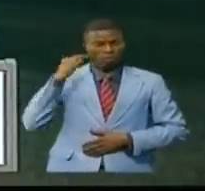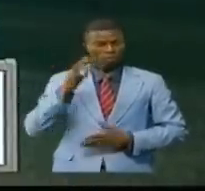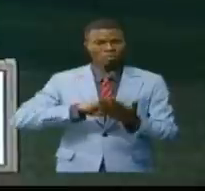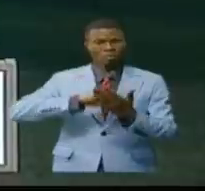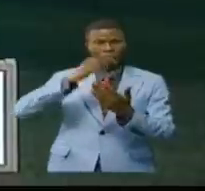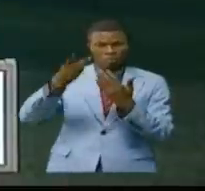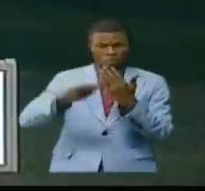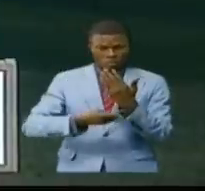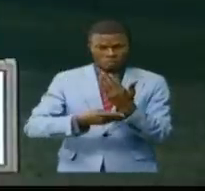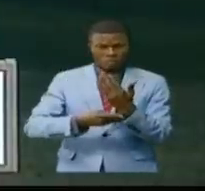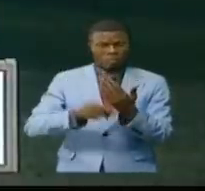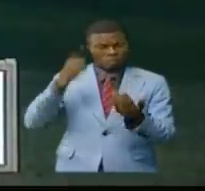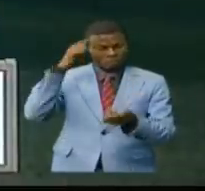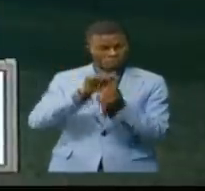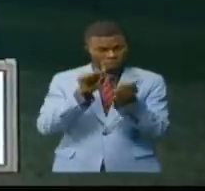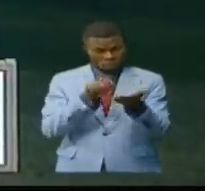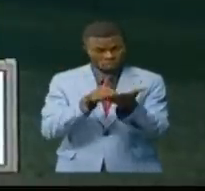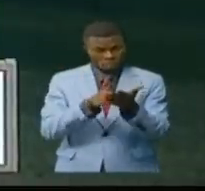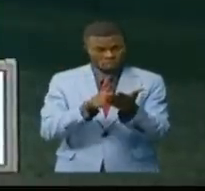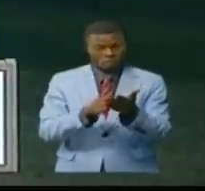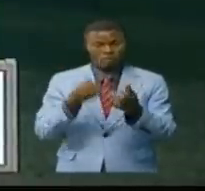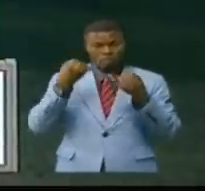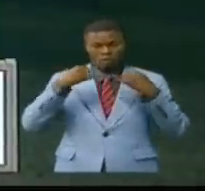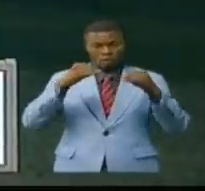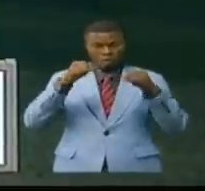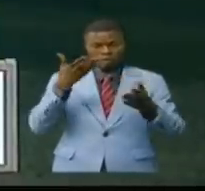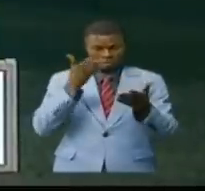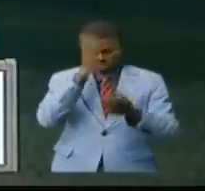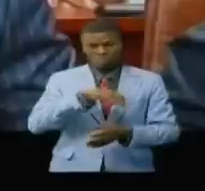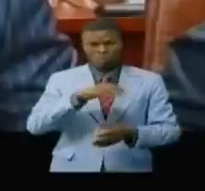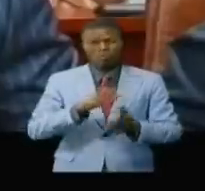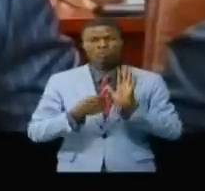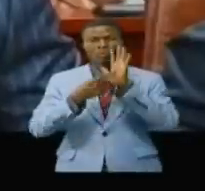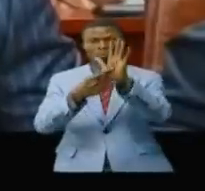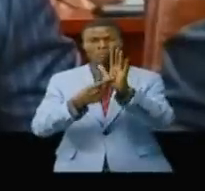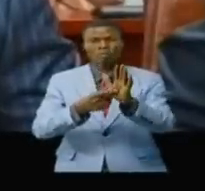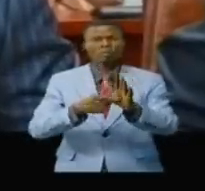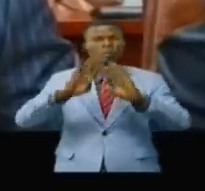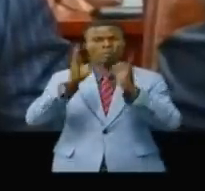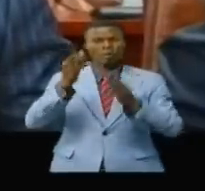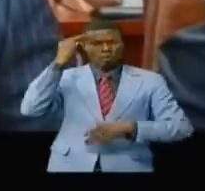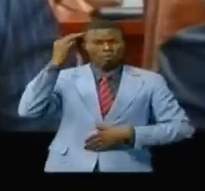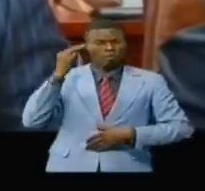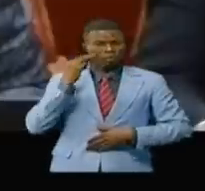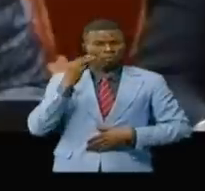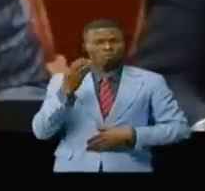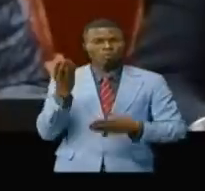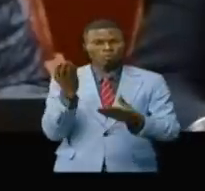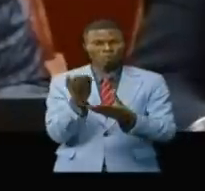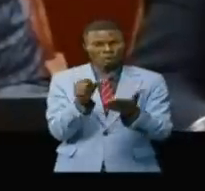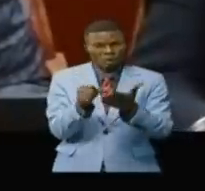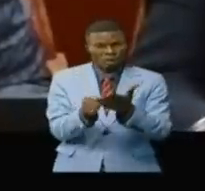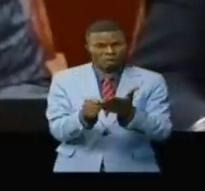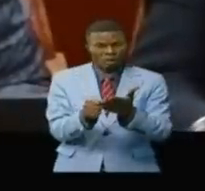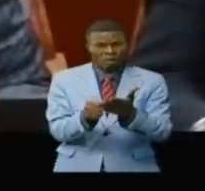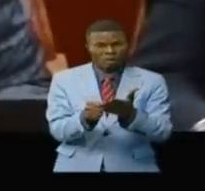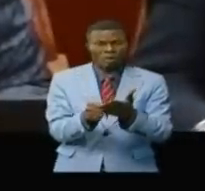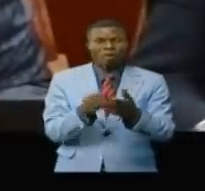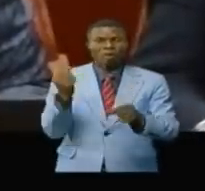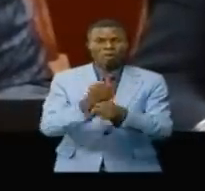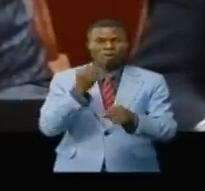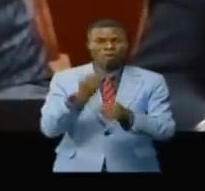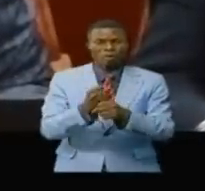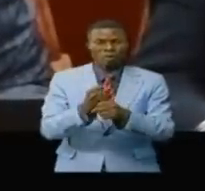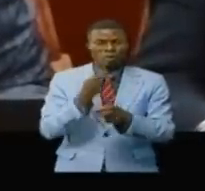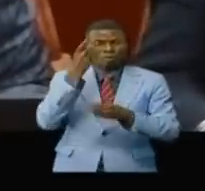Plan, toujours sur ces chapitres de points d'information, a présenté au Conseil la note conceptuelle et d'orientation relative aux travaux